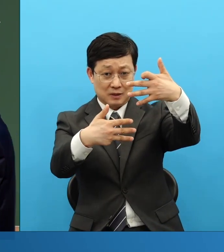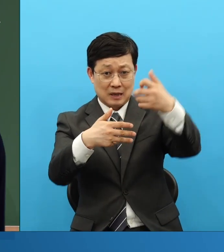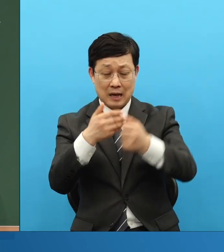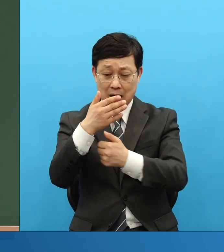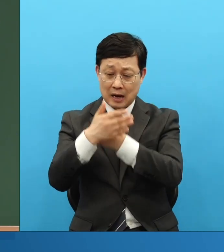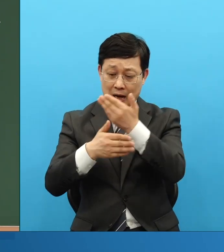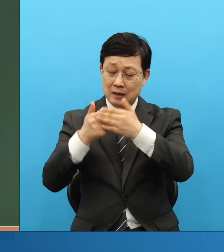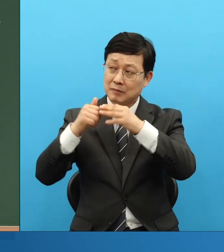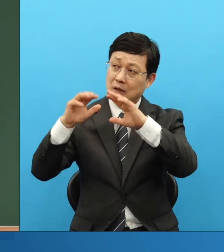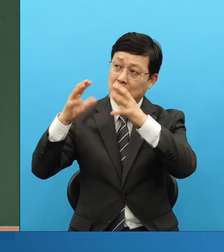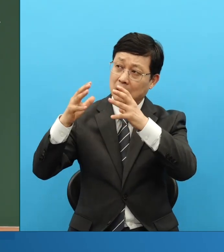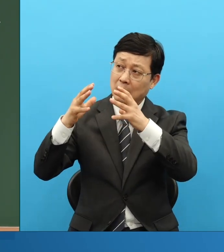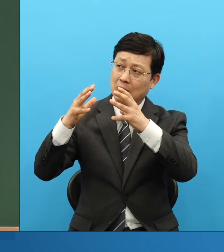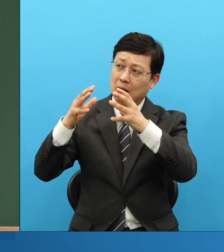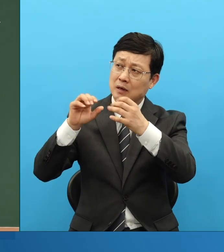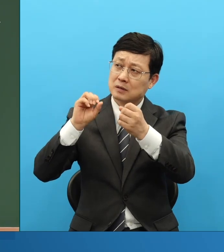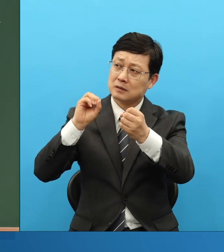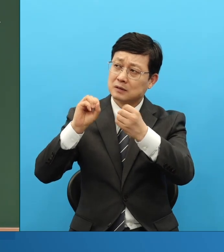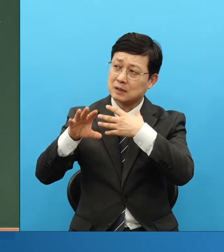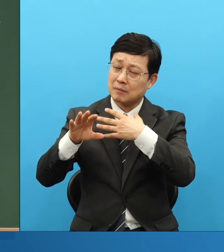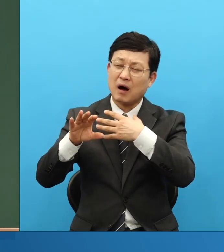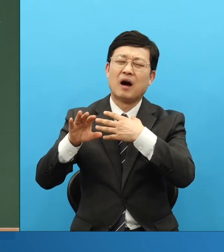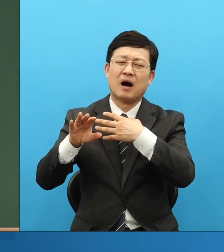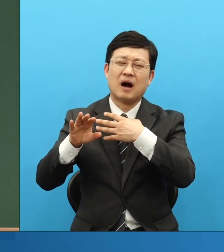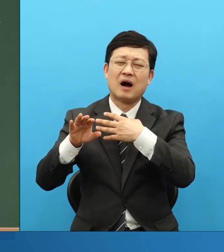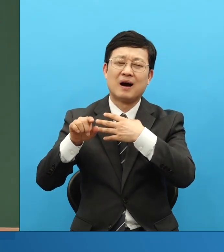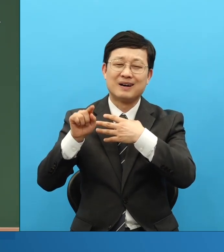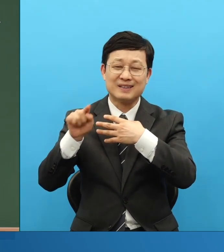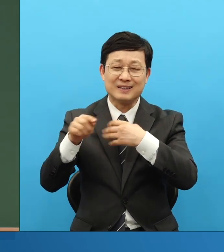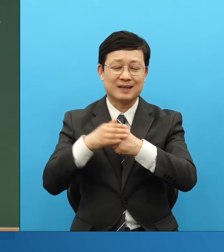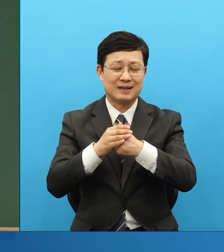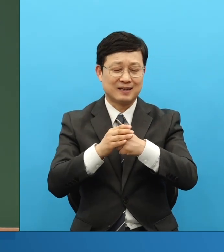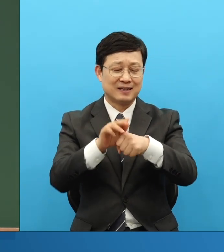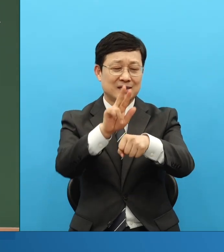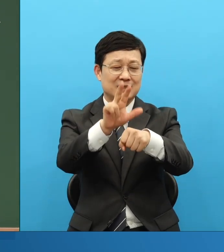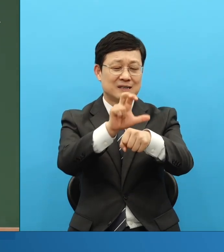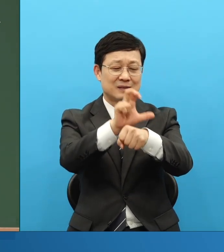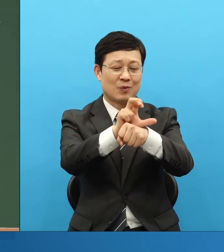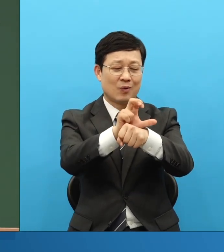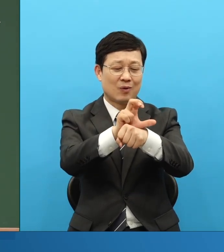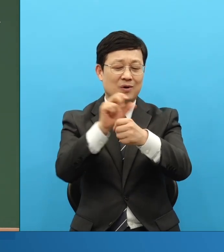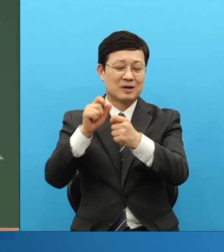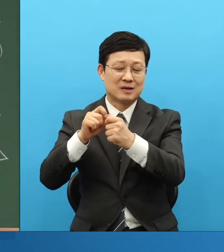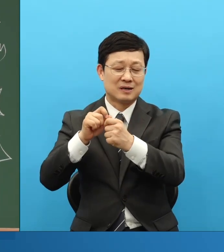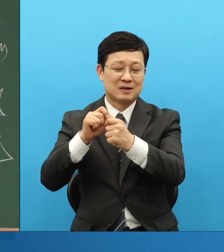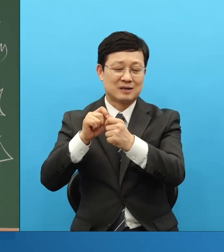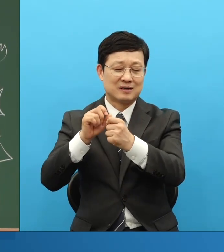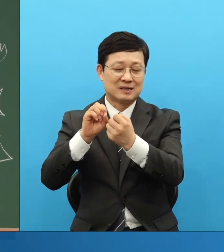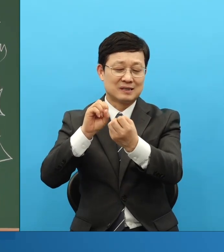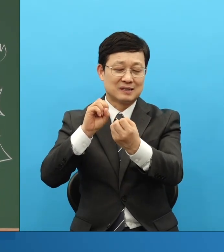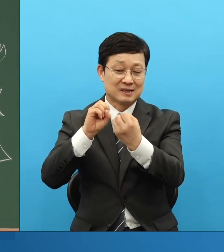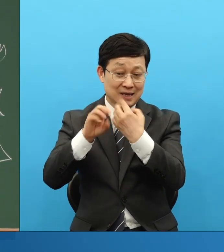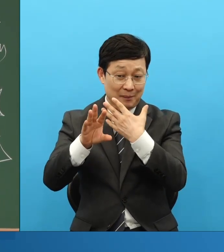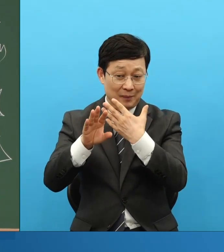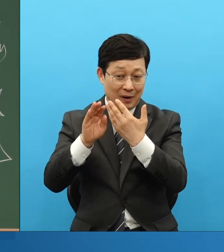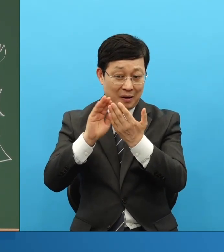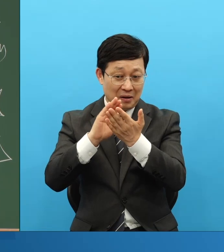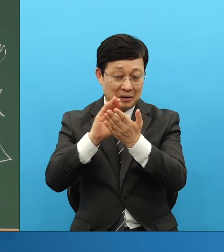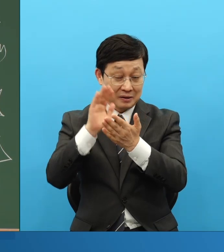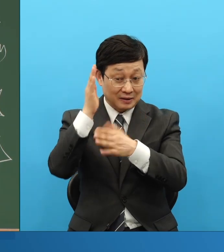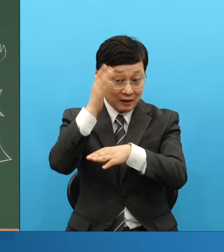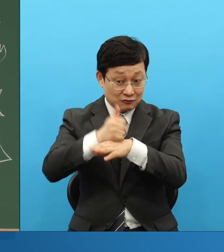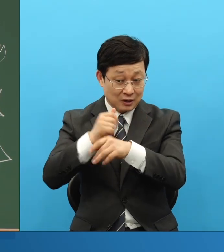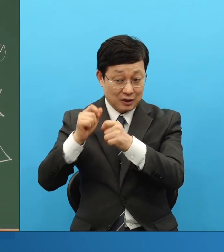요게 25고 응답입니다. This is 25 hours, this is the answer. 저게 영원으로 바뀝니다. And that changes to